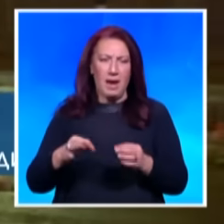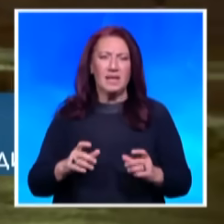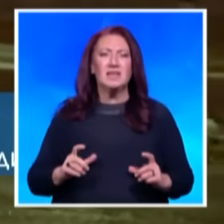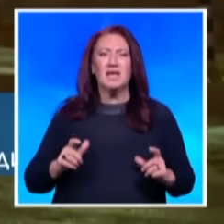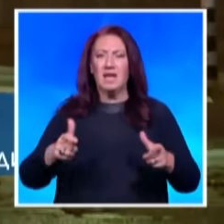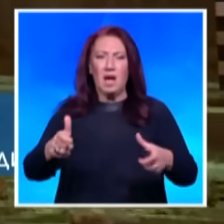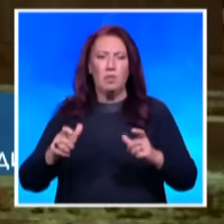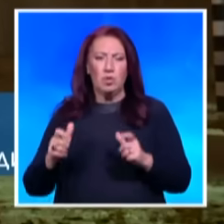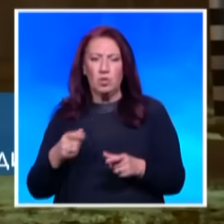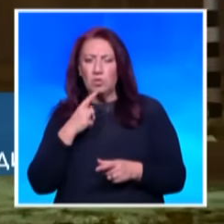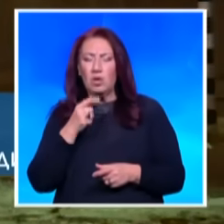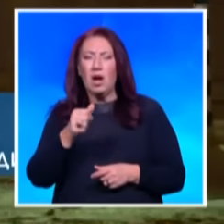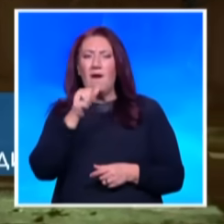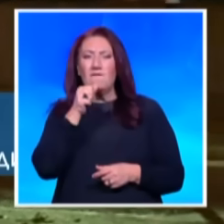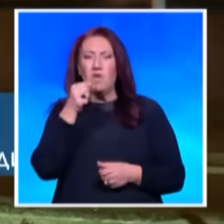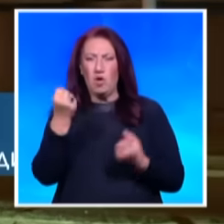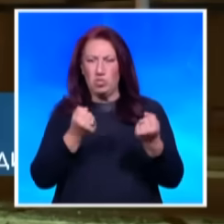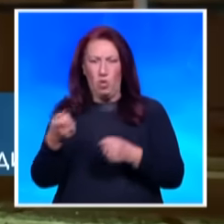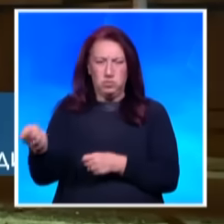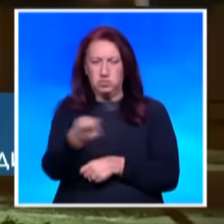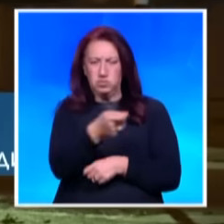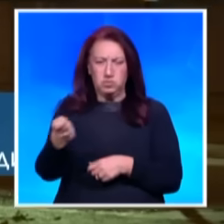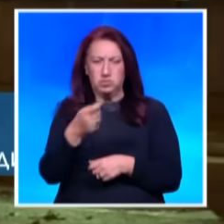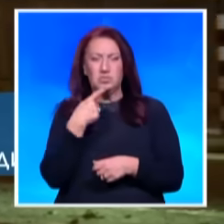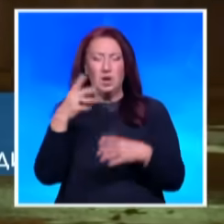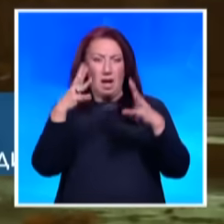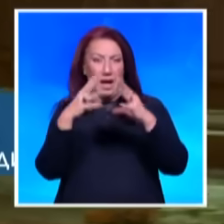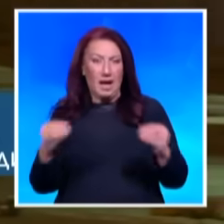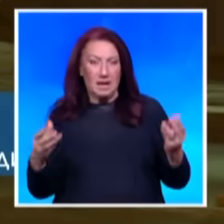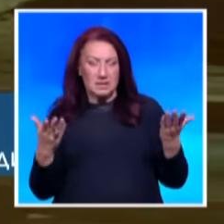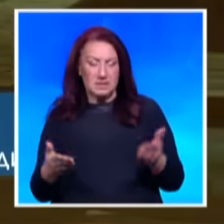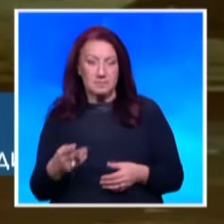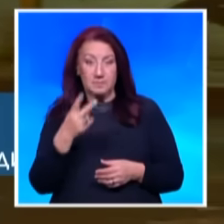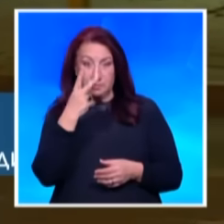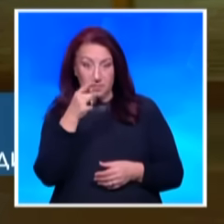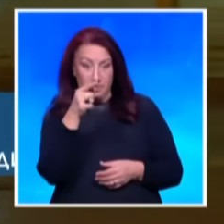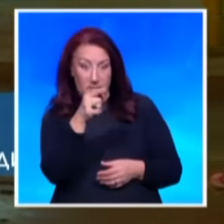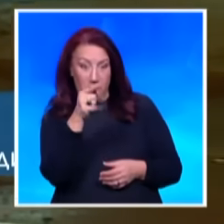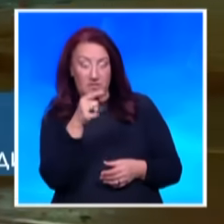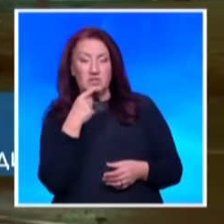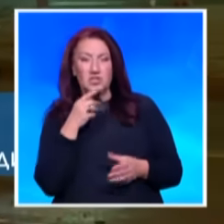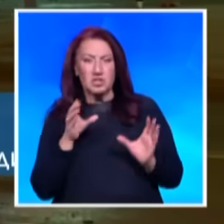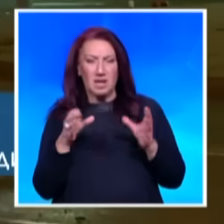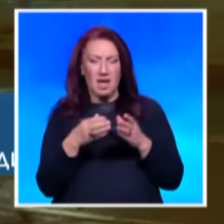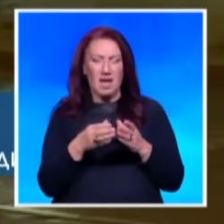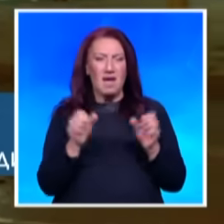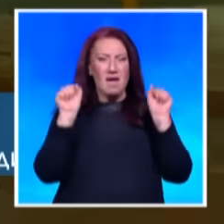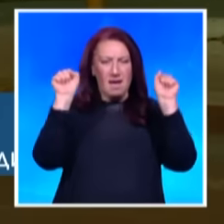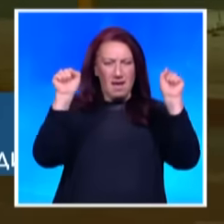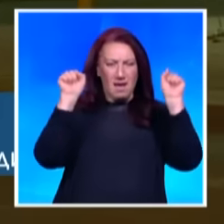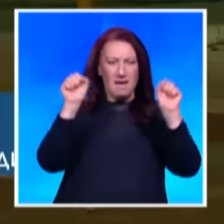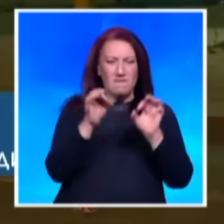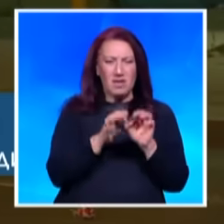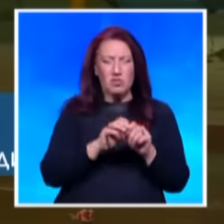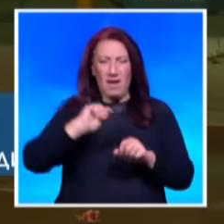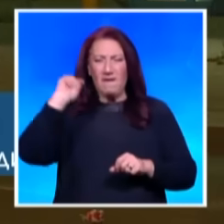буклук се гасат с водното оръжие. От дясната страна ще помоля оператора да покаже всъщност агитките замерят с бомбички, а